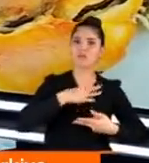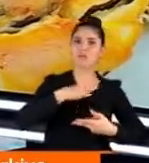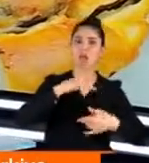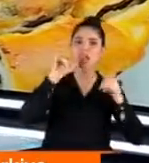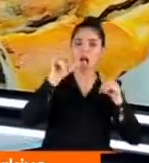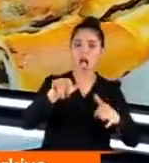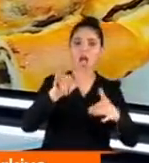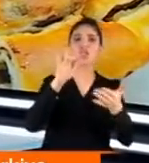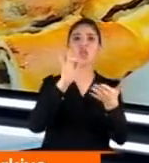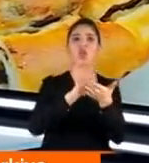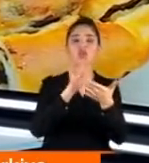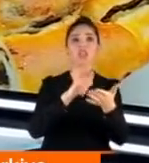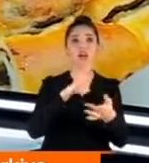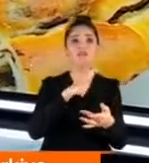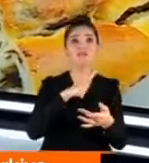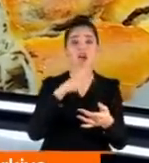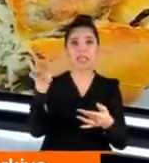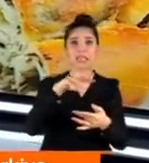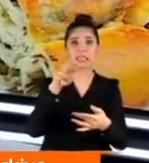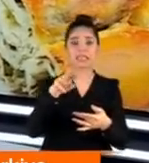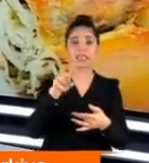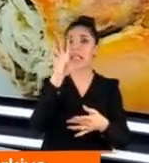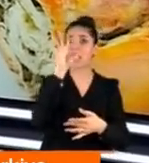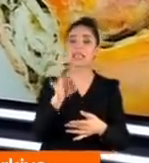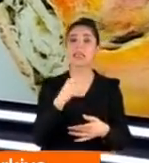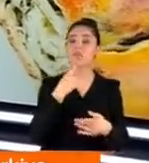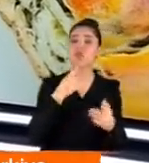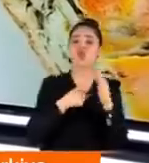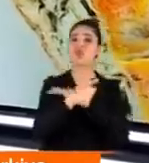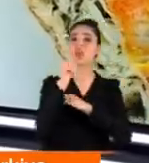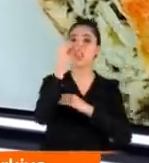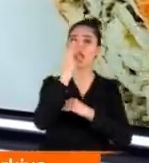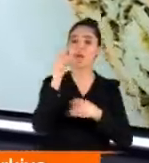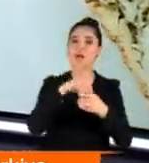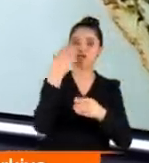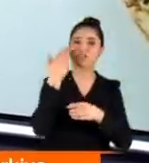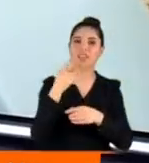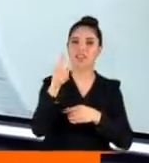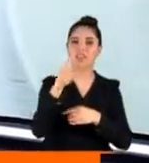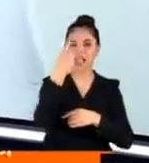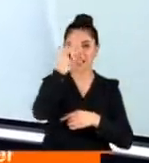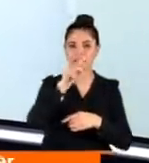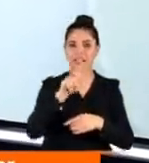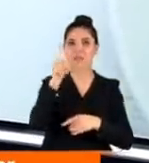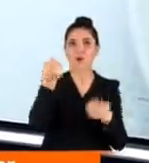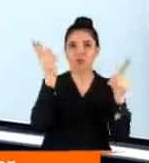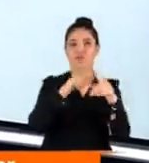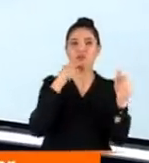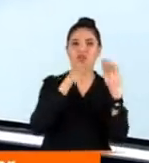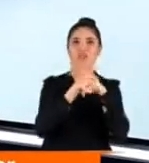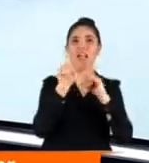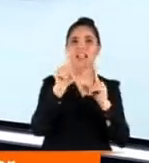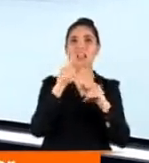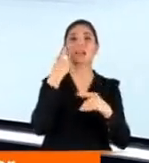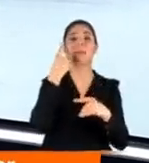aynı ceza söz konusu. Peki kim onları ihbar edecek? Haberde izleyeceksiniz. Tek ihtimal birinin buluşmayı şikayet etmesi.